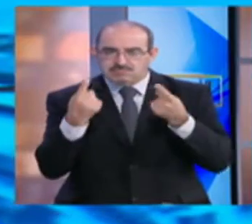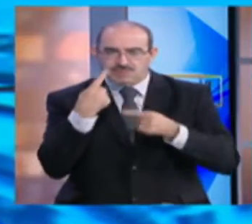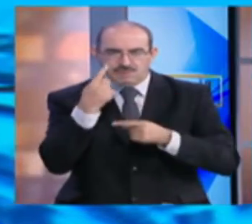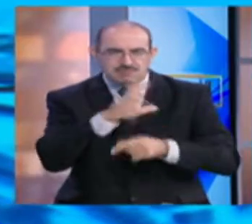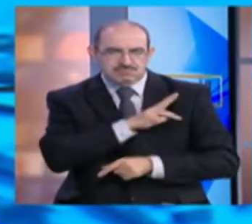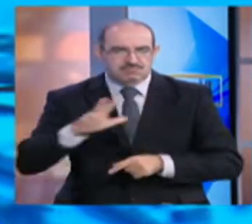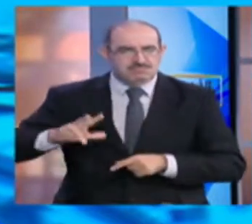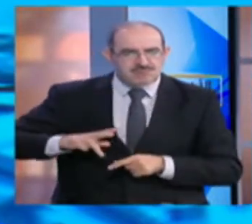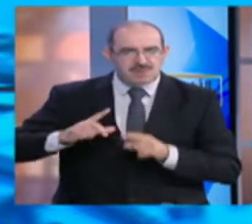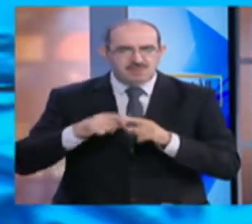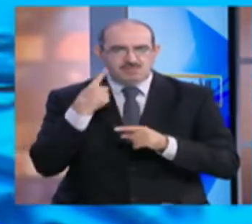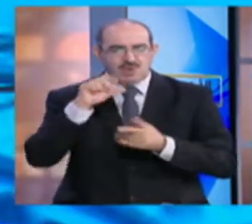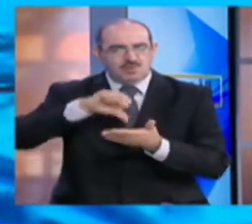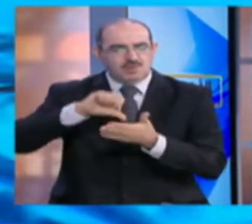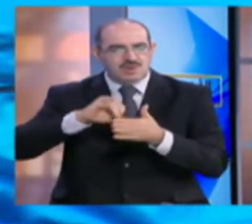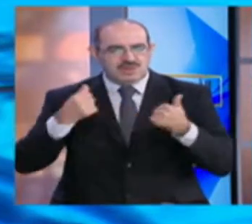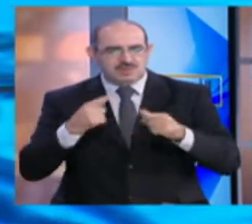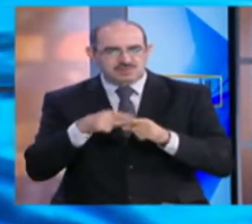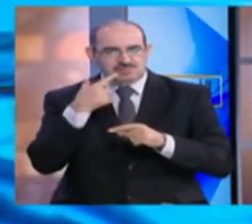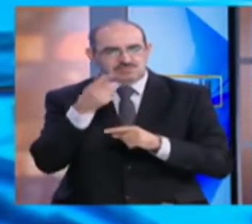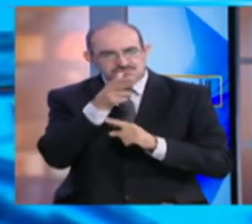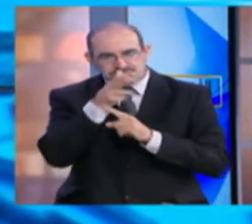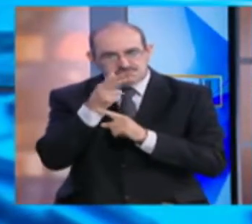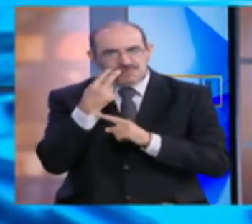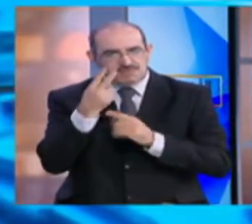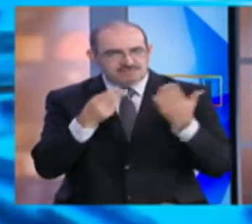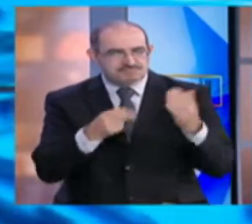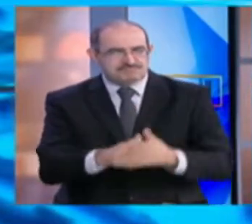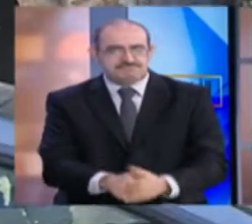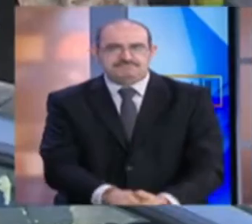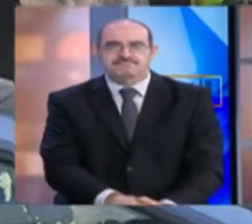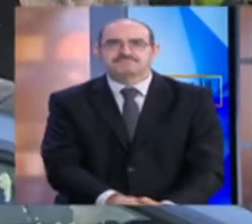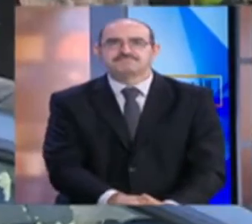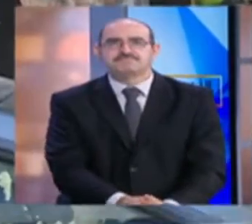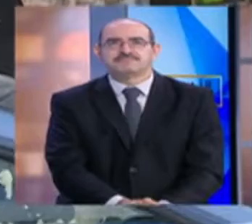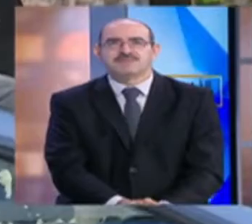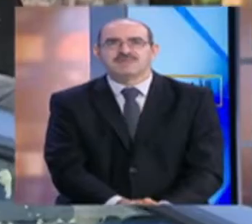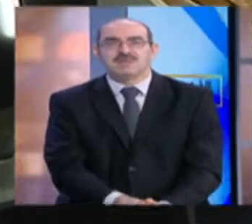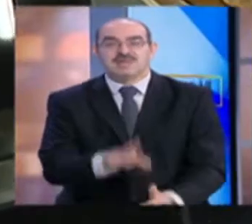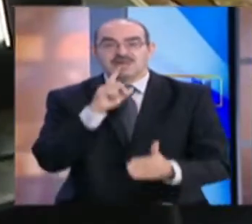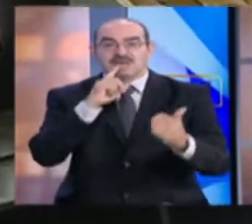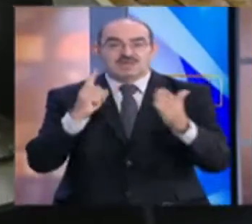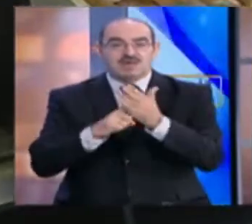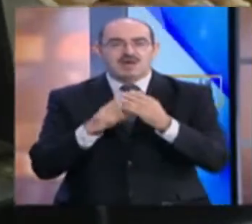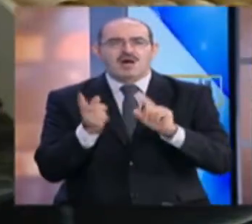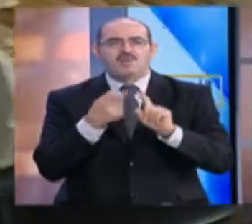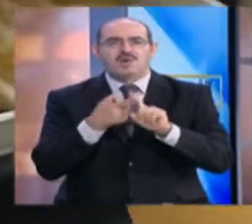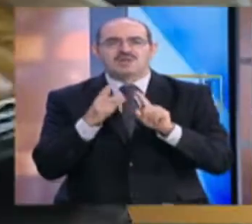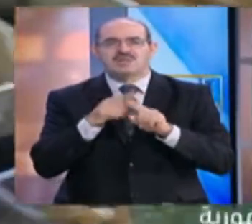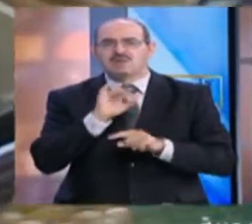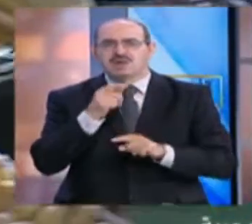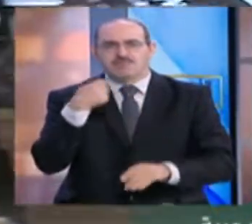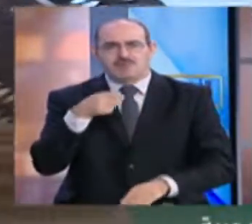المحلات الخبازين بالعاصمة ورصدت لنا ما يلي، نتابع. القرارات الهامة التي اتخذها